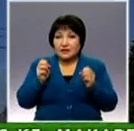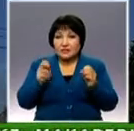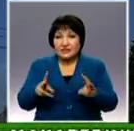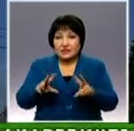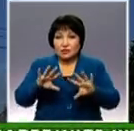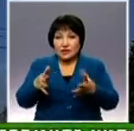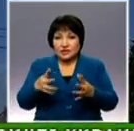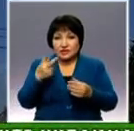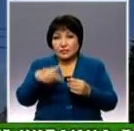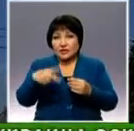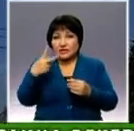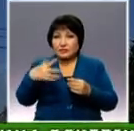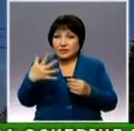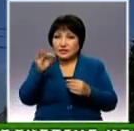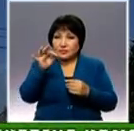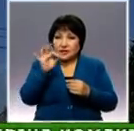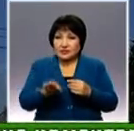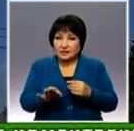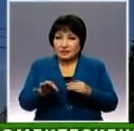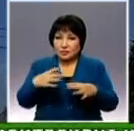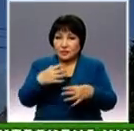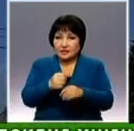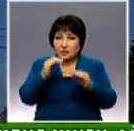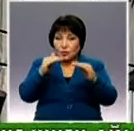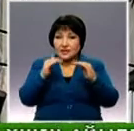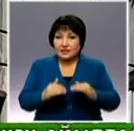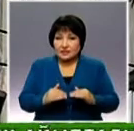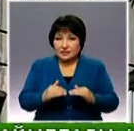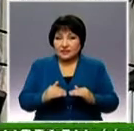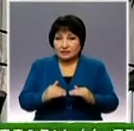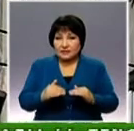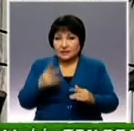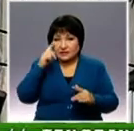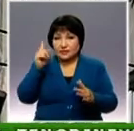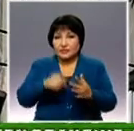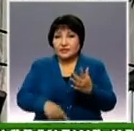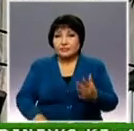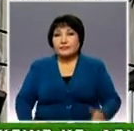20-25% төмендейтініне сенімді. Елдос Өмірзақұлы, Талап Сағымбаев, Алматы телеарнасы.